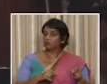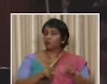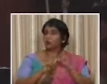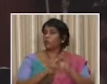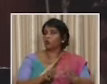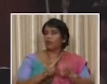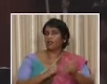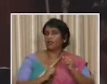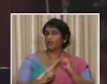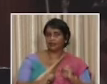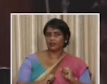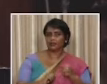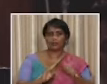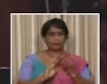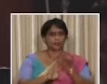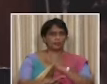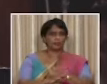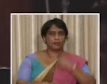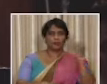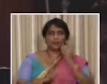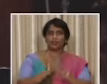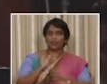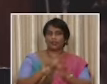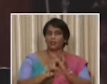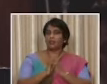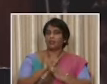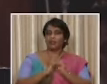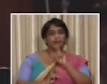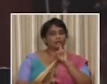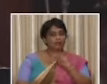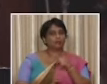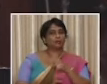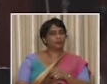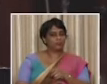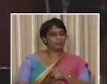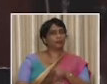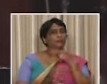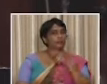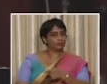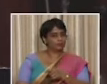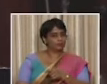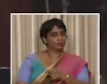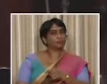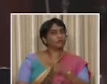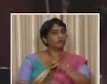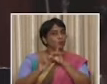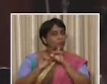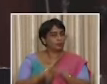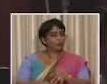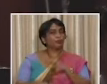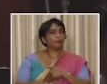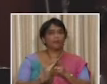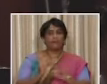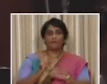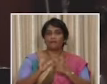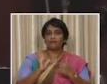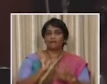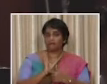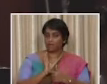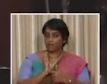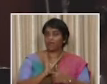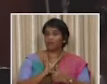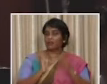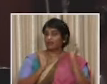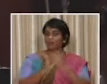ඇයි දැන් මට පෙර කතා කරපු අපේ මැති ඇමතිවරු කියන්නේ මේවා මේ විදියට බැඩ් බද්ද